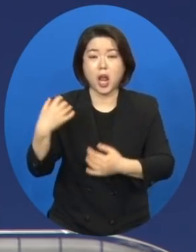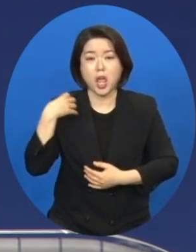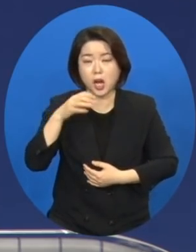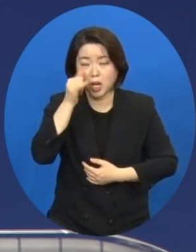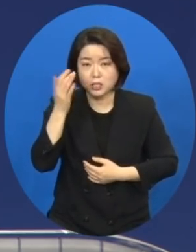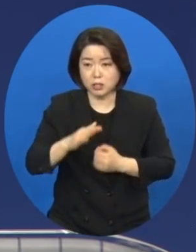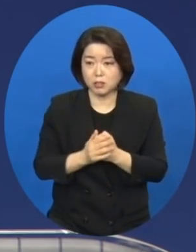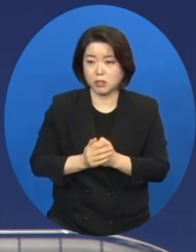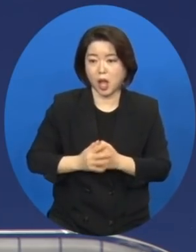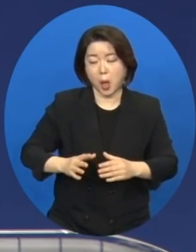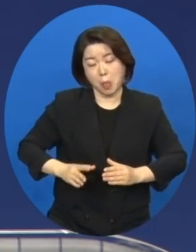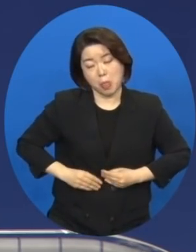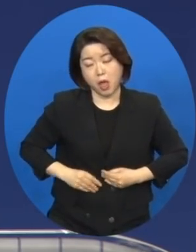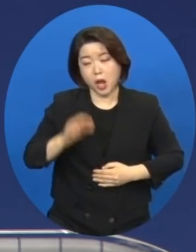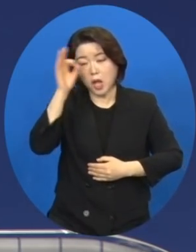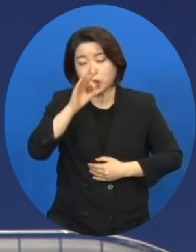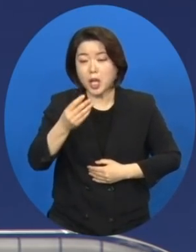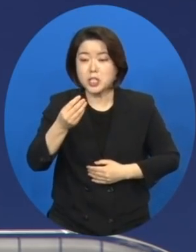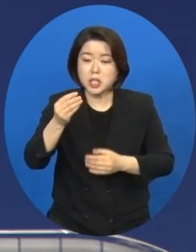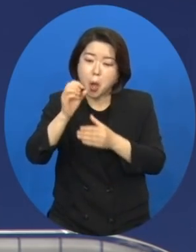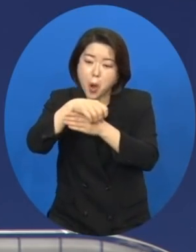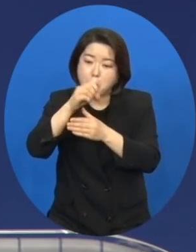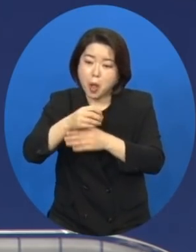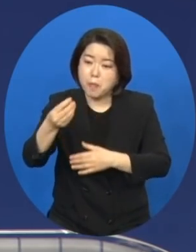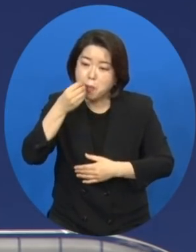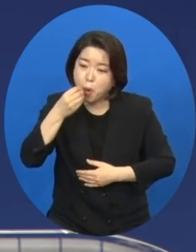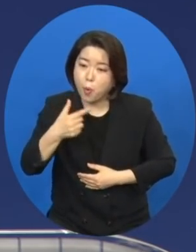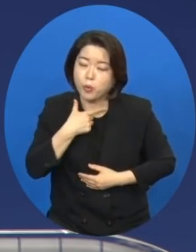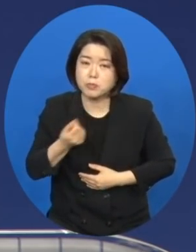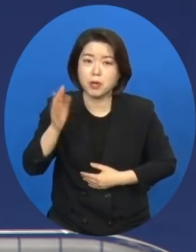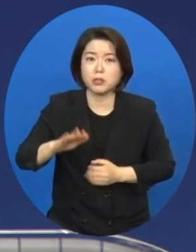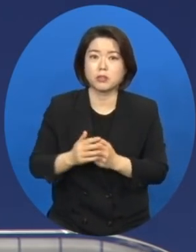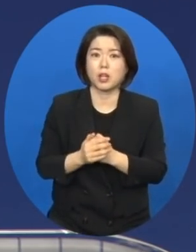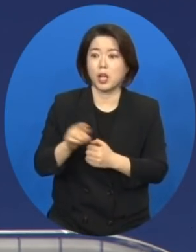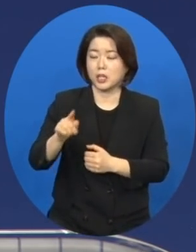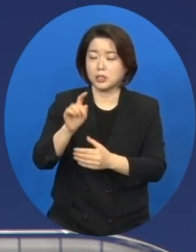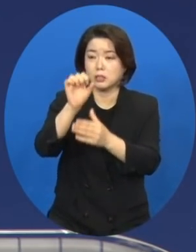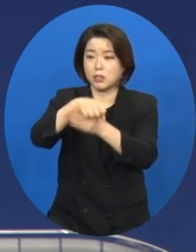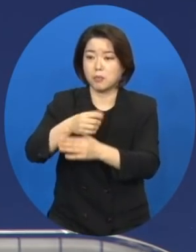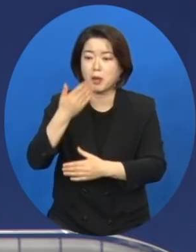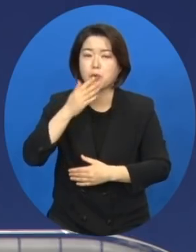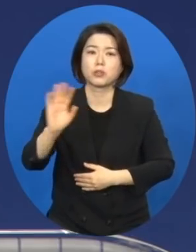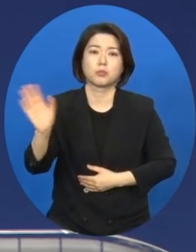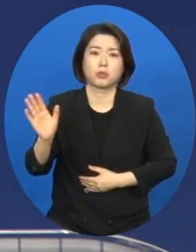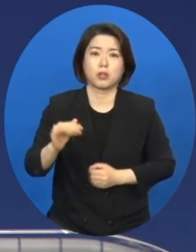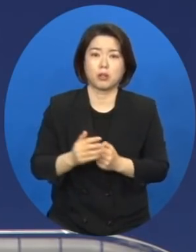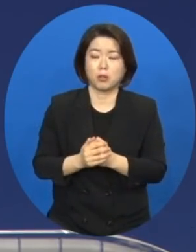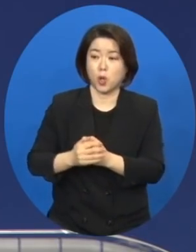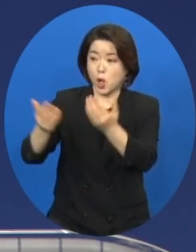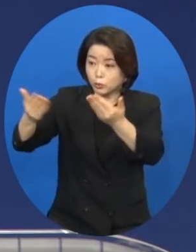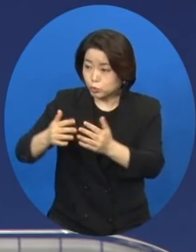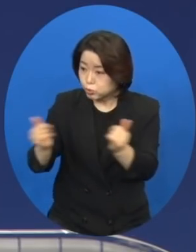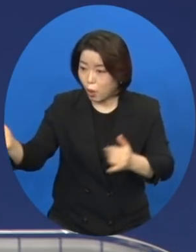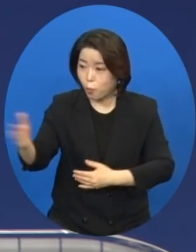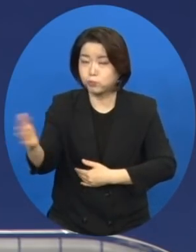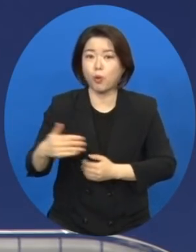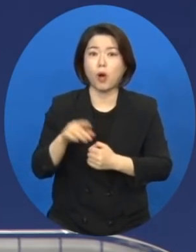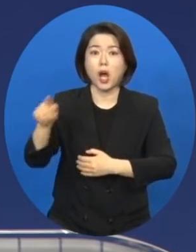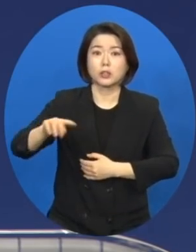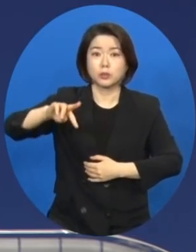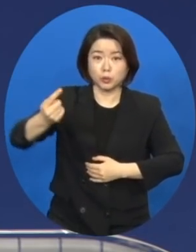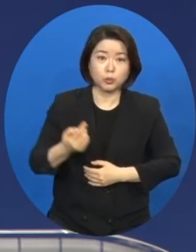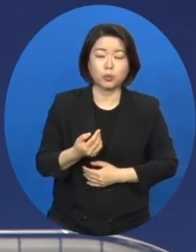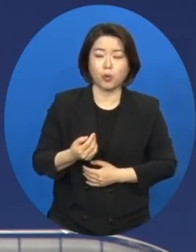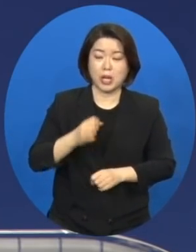배고프니까 돼지가 먹는 열매를 먹으려고 했어요. 여러분, 잘 읽어보시면 결국 그 열매 못 먹었습니다. 주는 자가 없어서 그것조차도 못